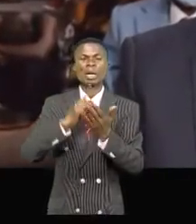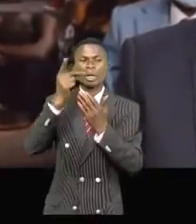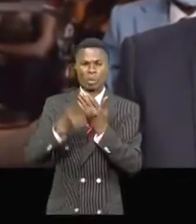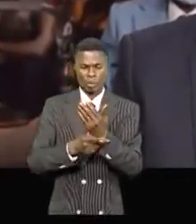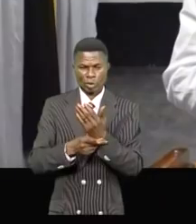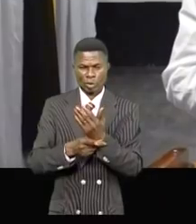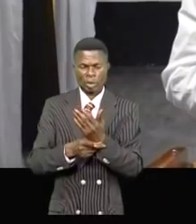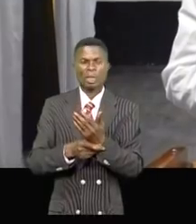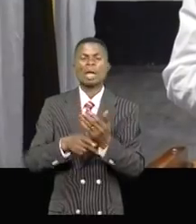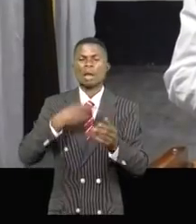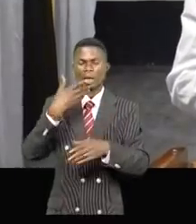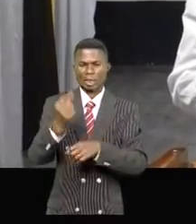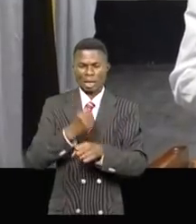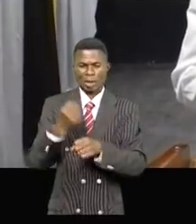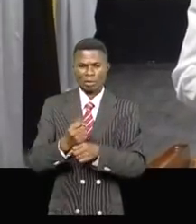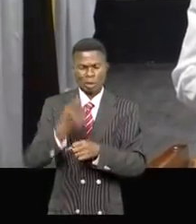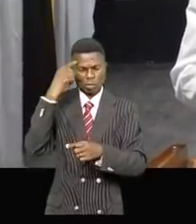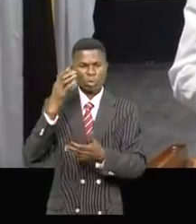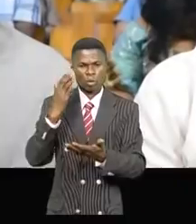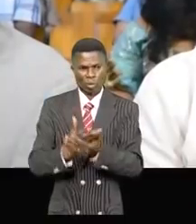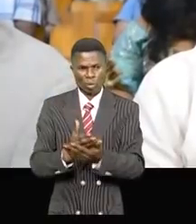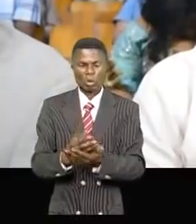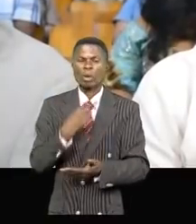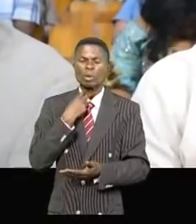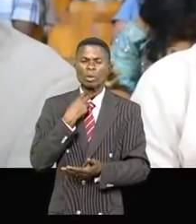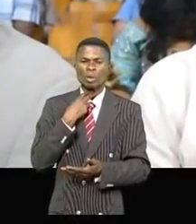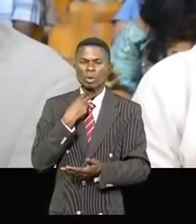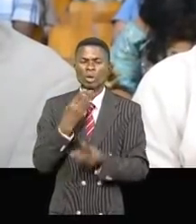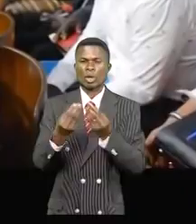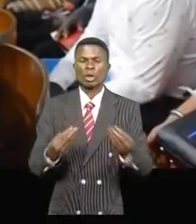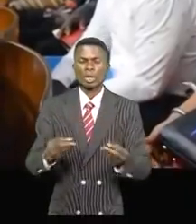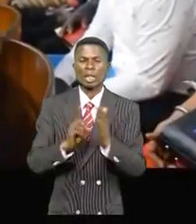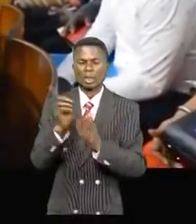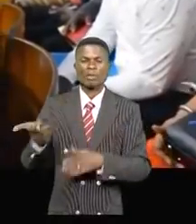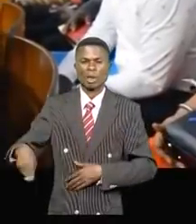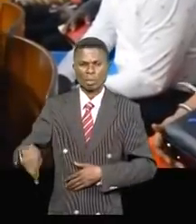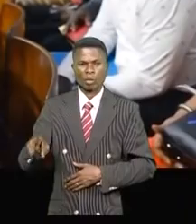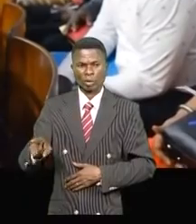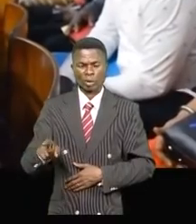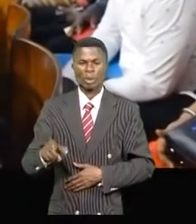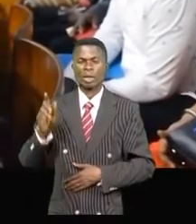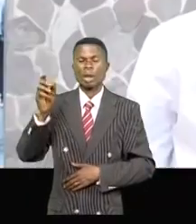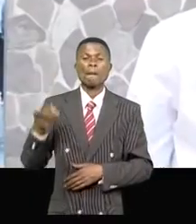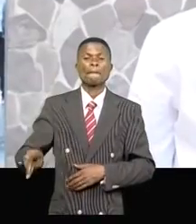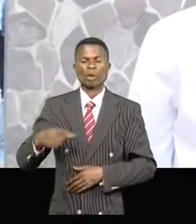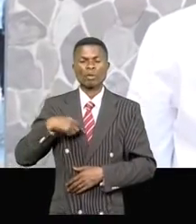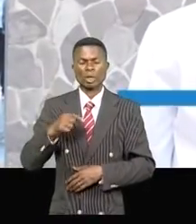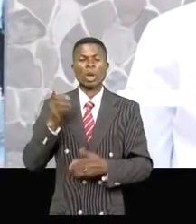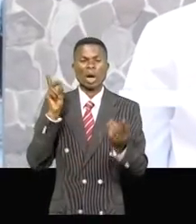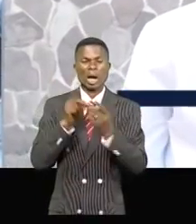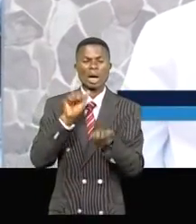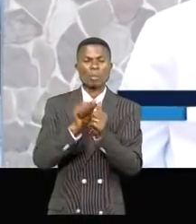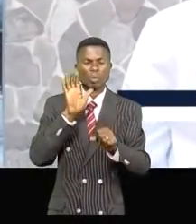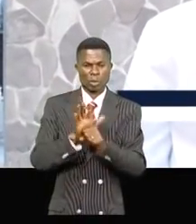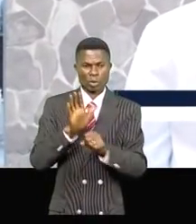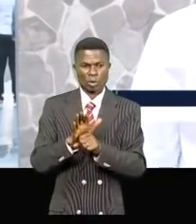sont interférés pour casser mieux, freiner l'essor de la province de la Tchopo. La Tchopo a connu beaucoup de problèmes entre